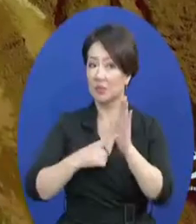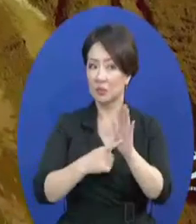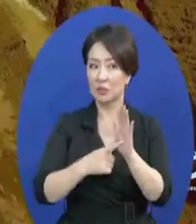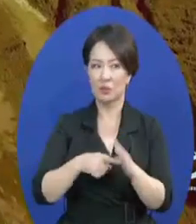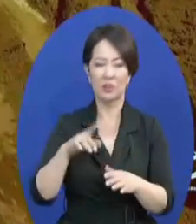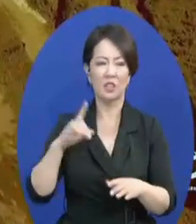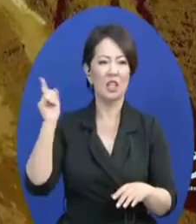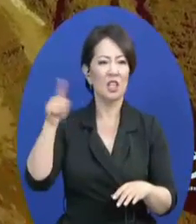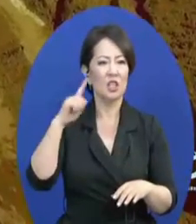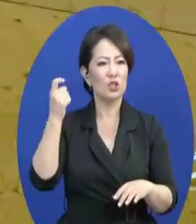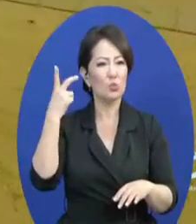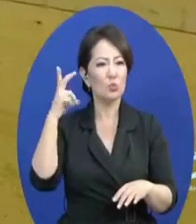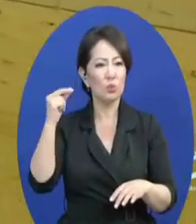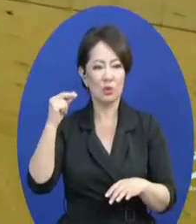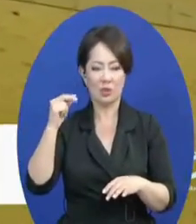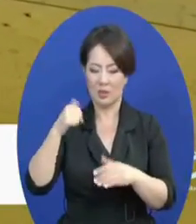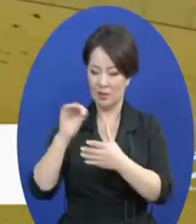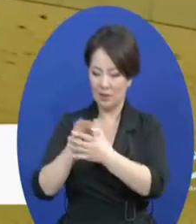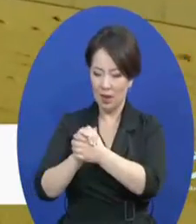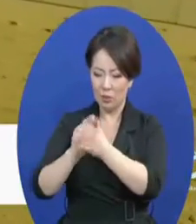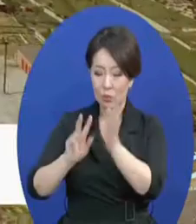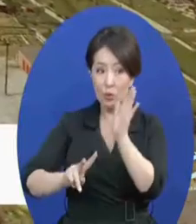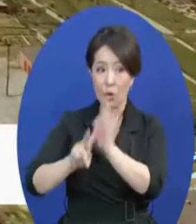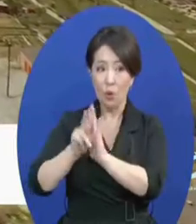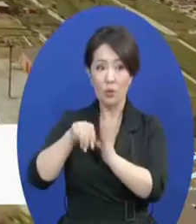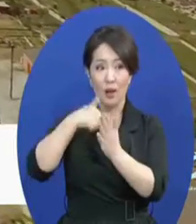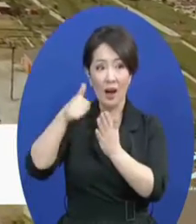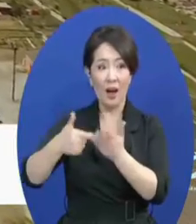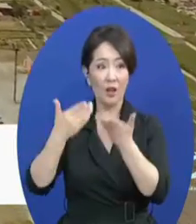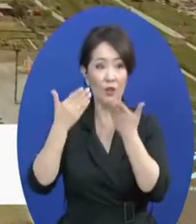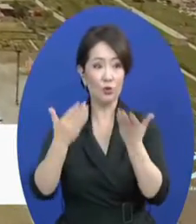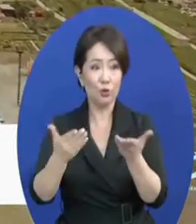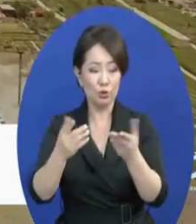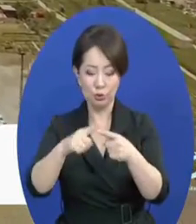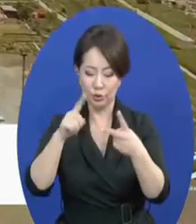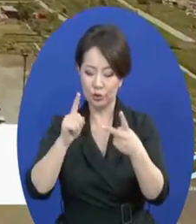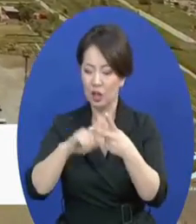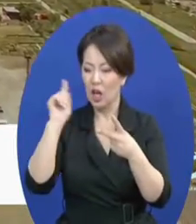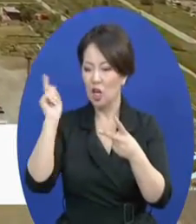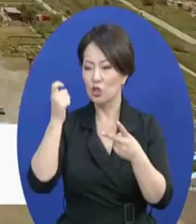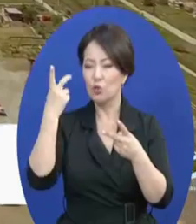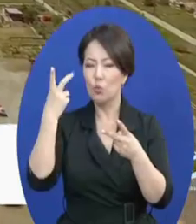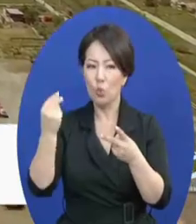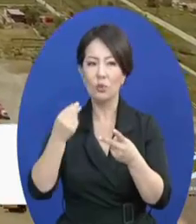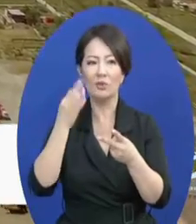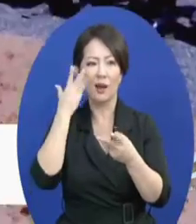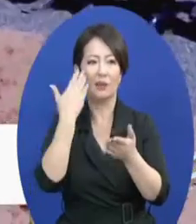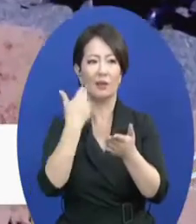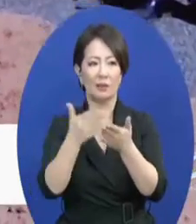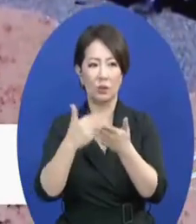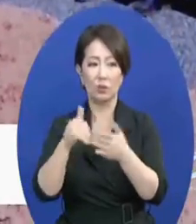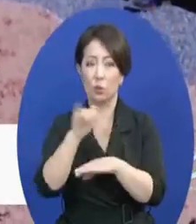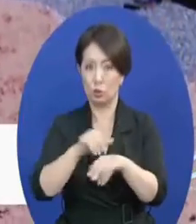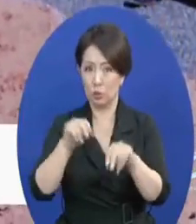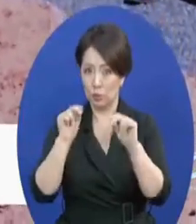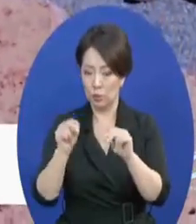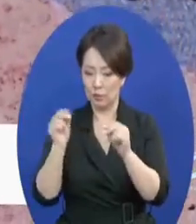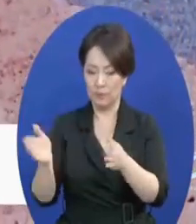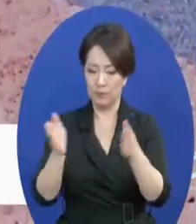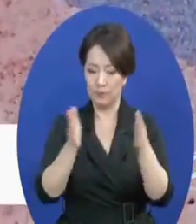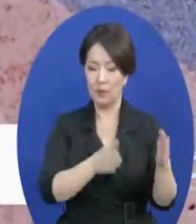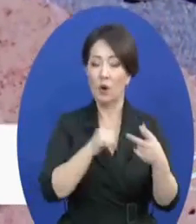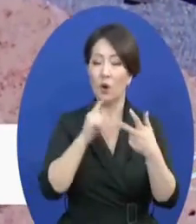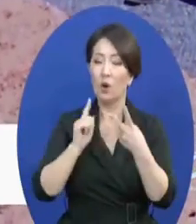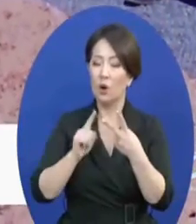Эхорноу эрчимүж нэг нэг нәадуртай эхүүсүүрээр хангаж. Саяшил бол эрчимүж экспортаж болс болох. Хоэр. Нээвт